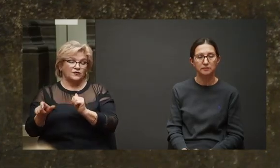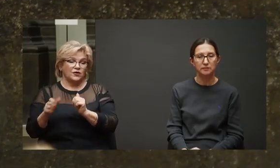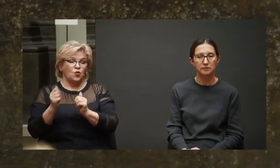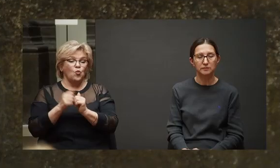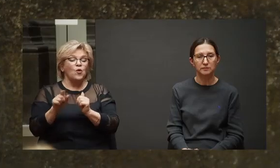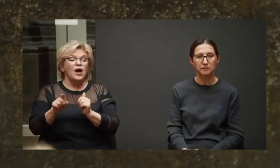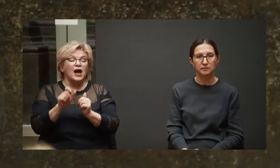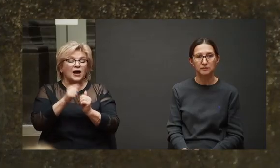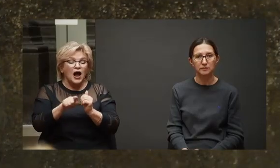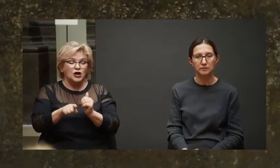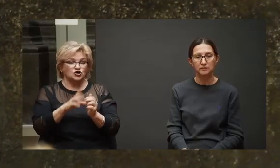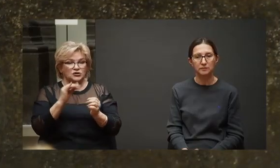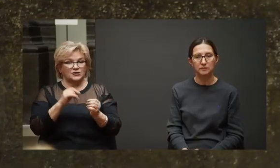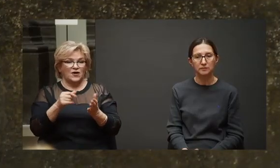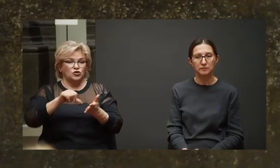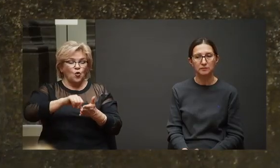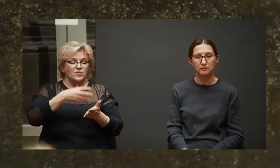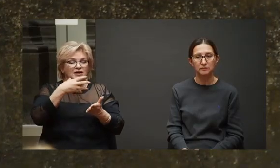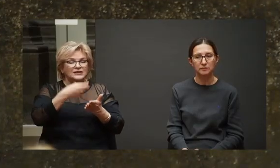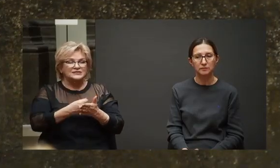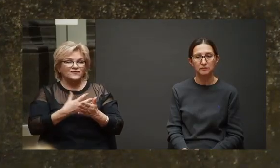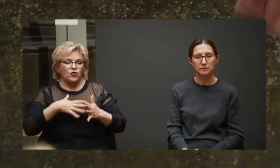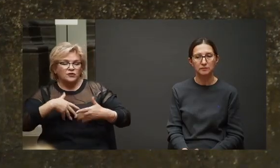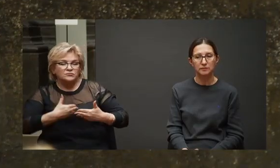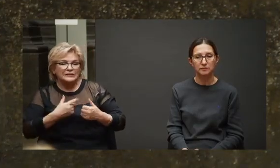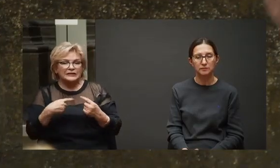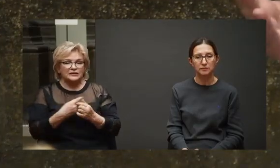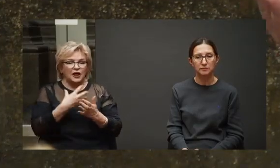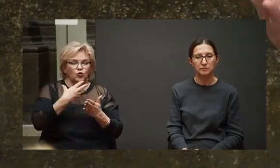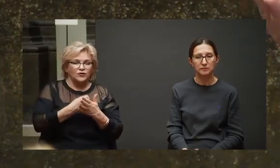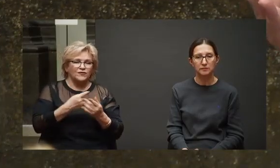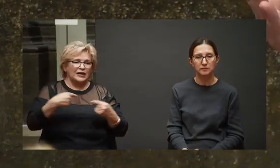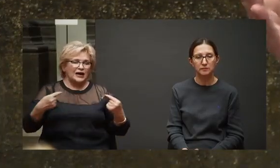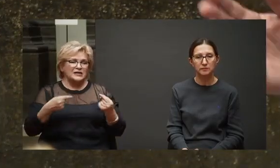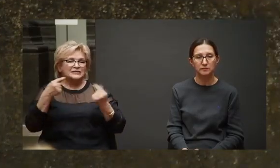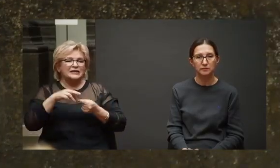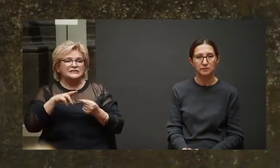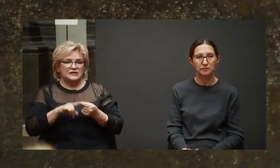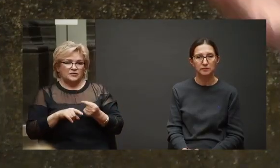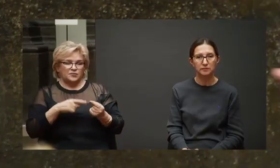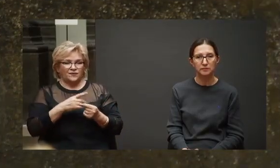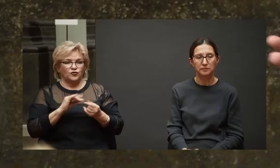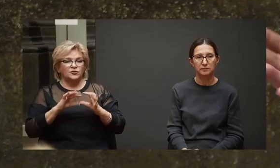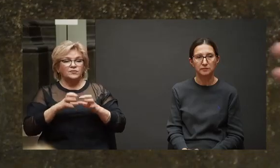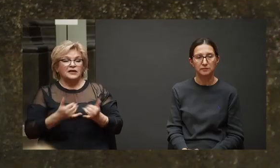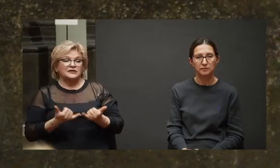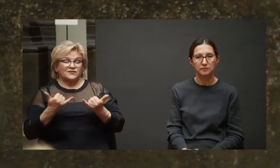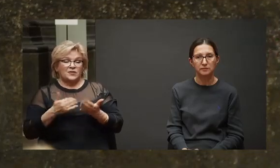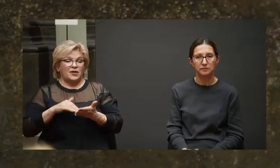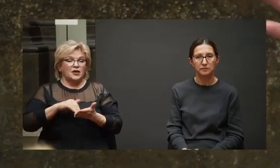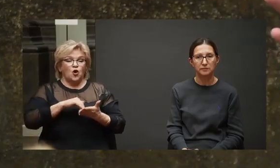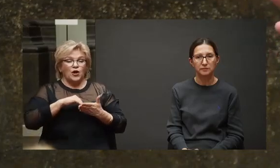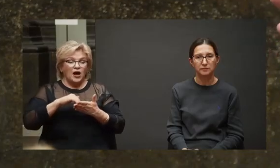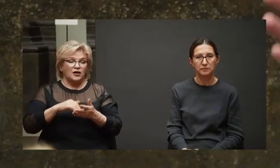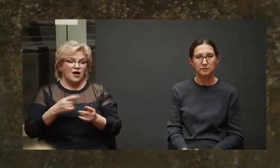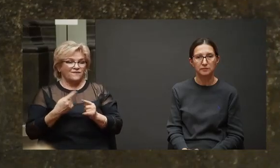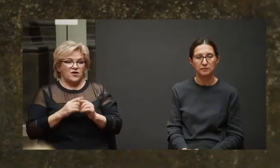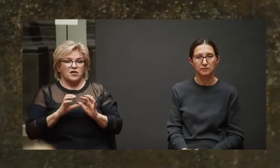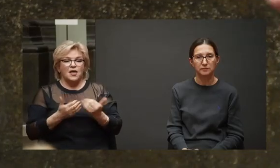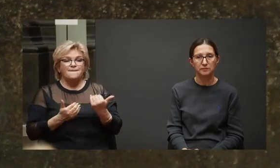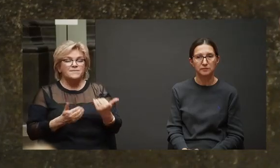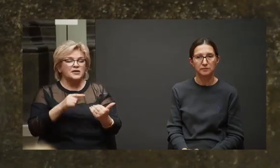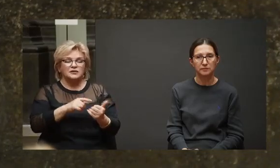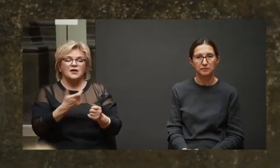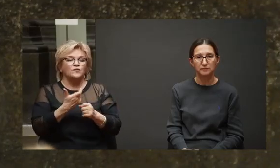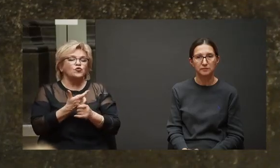у каждого номера свой язык и своя технология. Там разные типы вообще. Потому что, ну, вот этот мир современной хореографии – это отдельный мир. Там